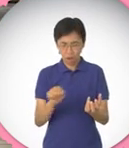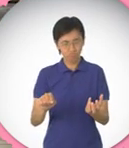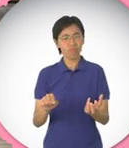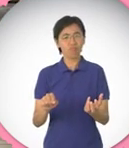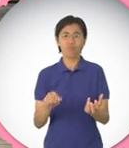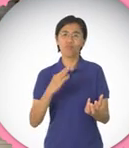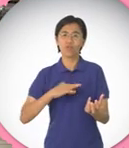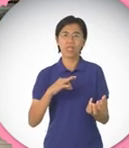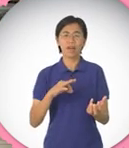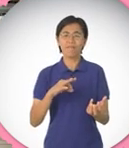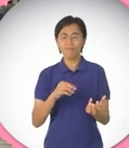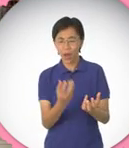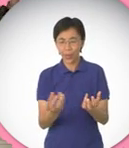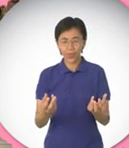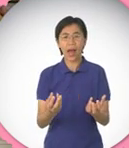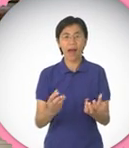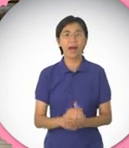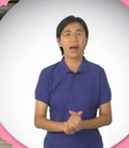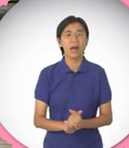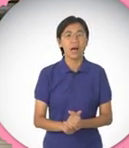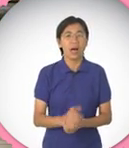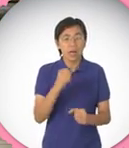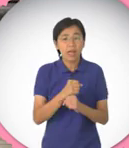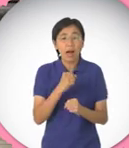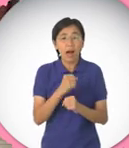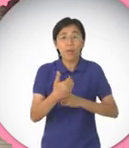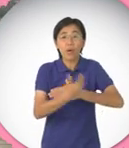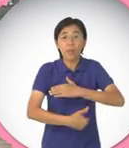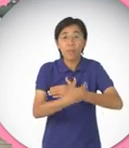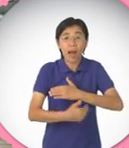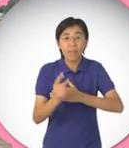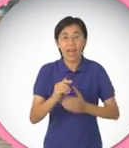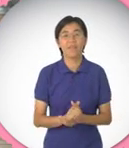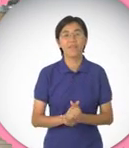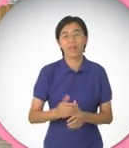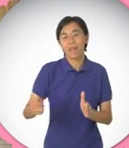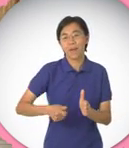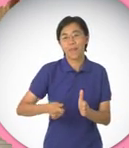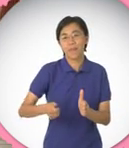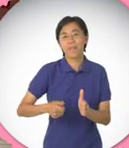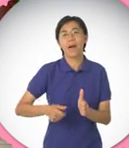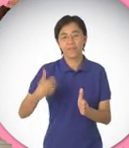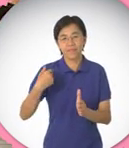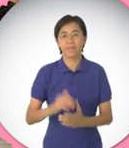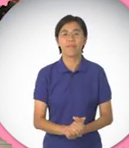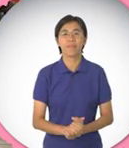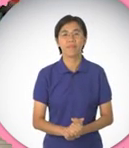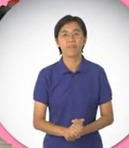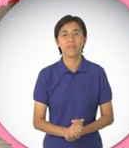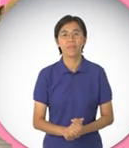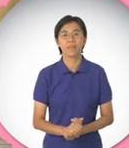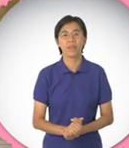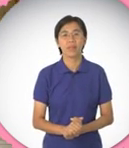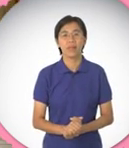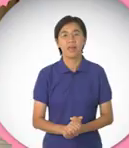ณ์ก็เหมือนทั่วๆไปของการทำขนมปังนะครับ ก็จะมีกระชอนร่อนแป้งนะคะก็ไม้คลึงแป้ง